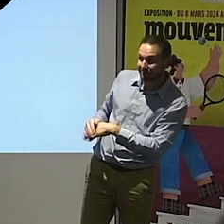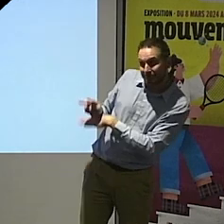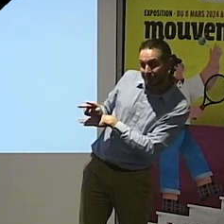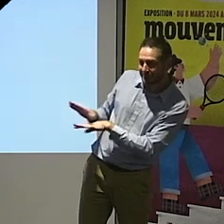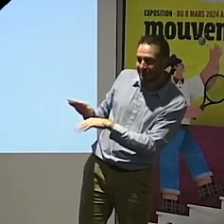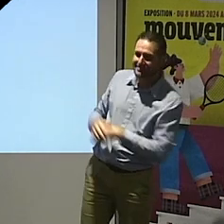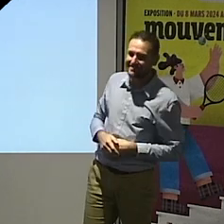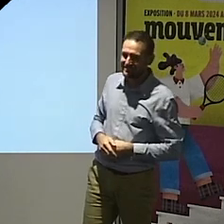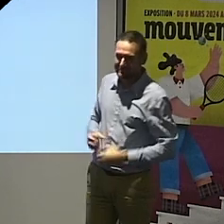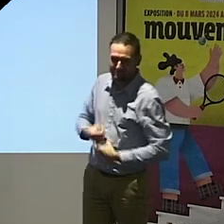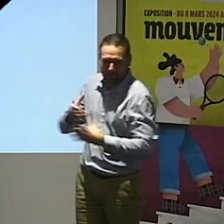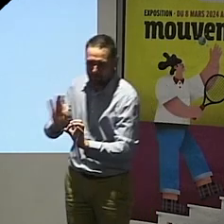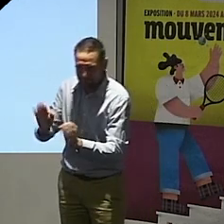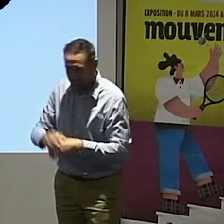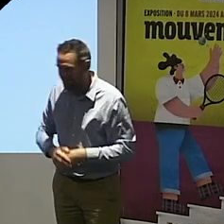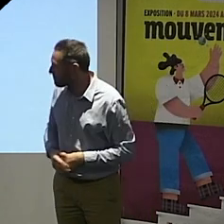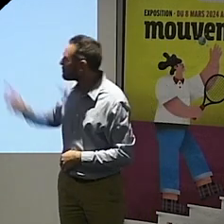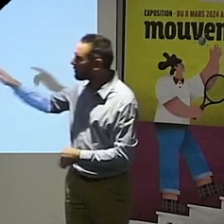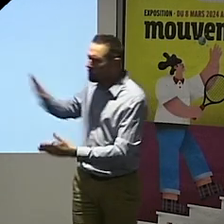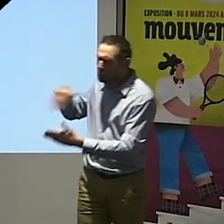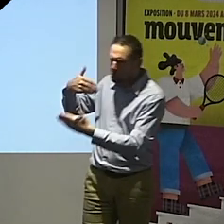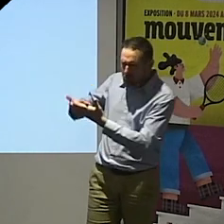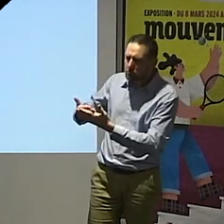Mais voilà, Serge qui entraîne depuis quelques années